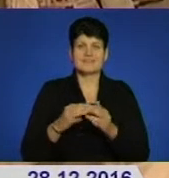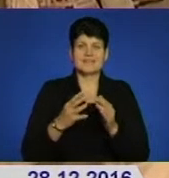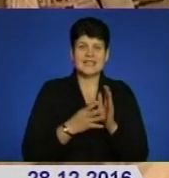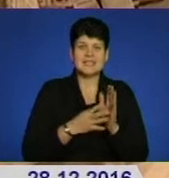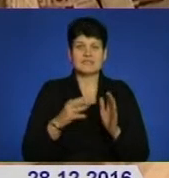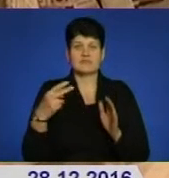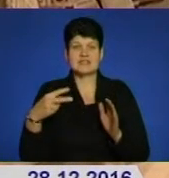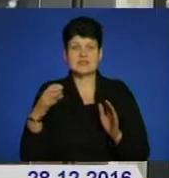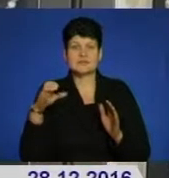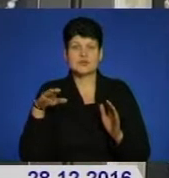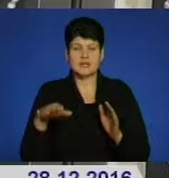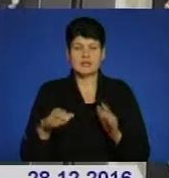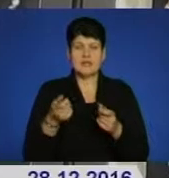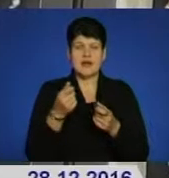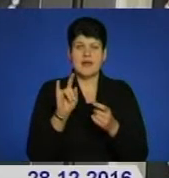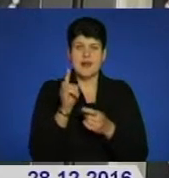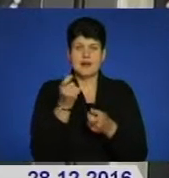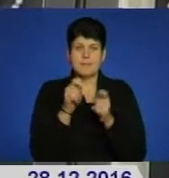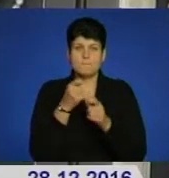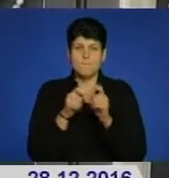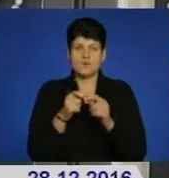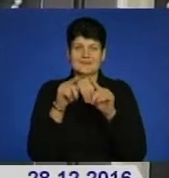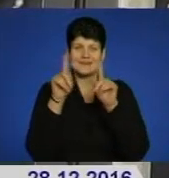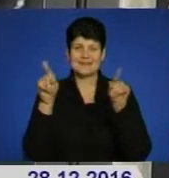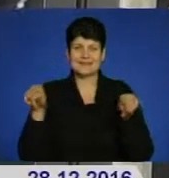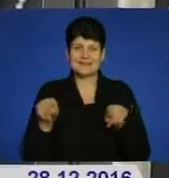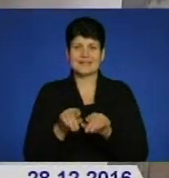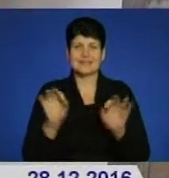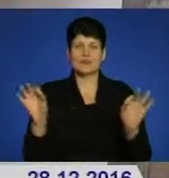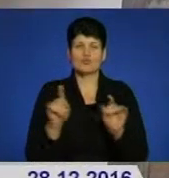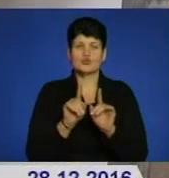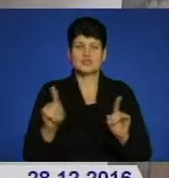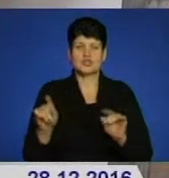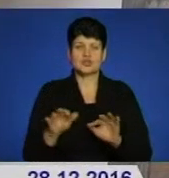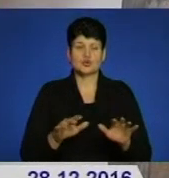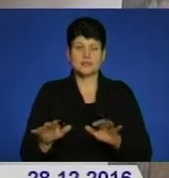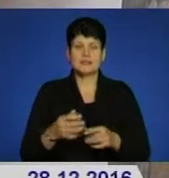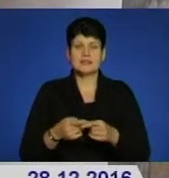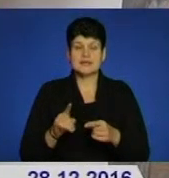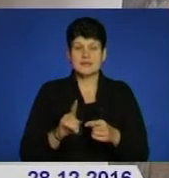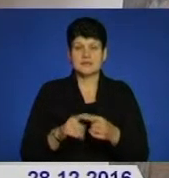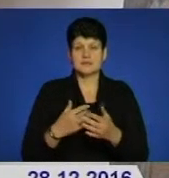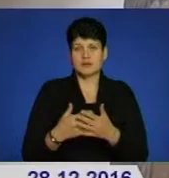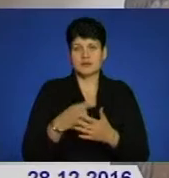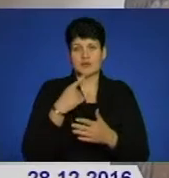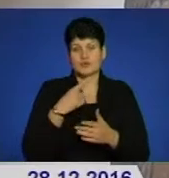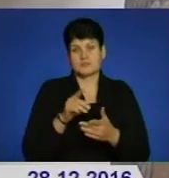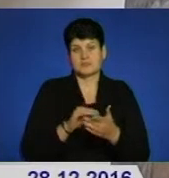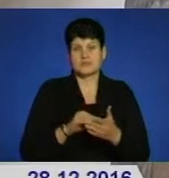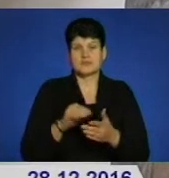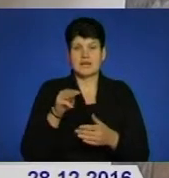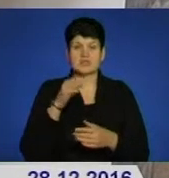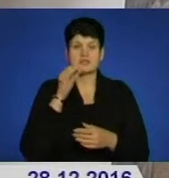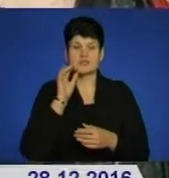століттям. Ляльки, мотанки, музичні інструменти, а також картини. До слова, авторство однієї з них приписують Тарасу Шевченку. Ці